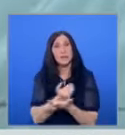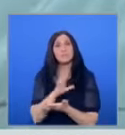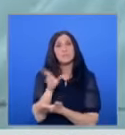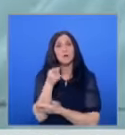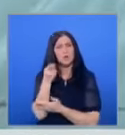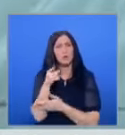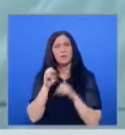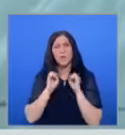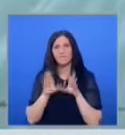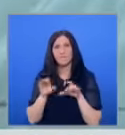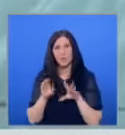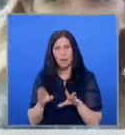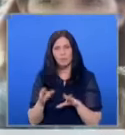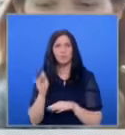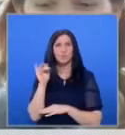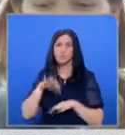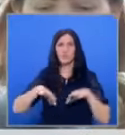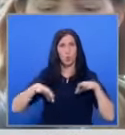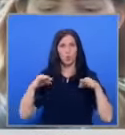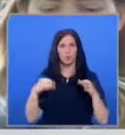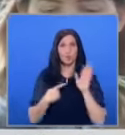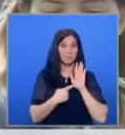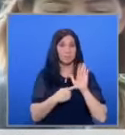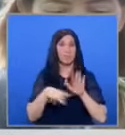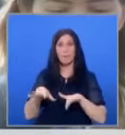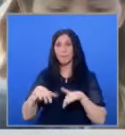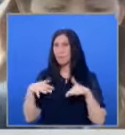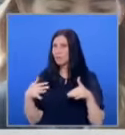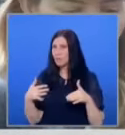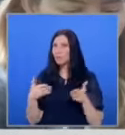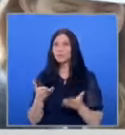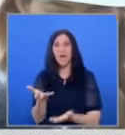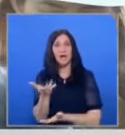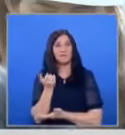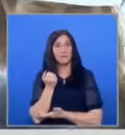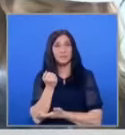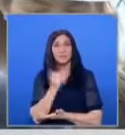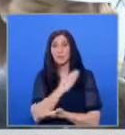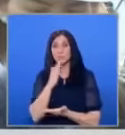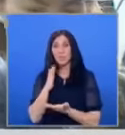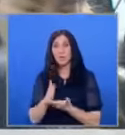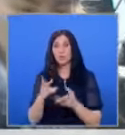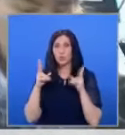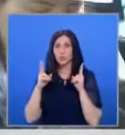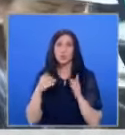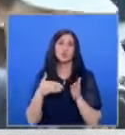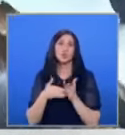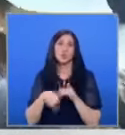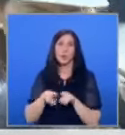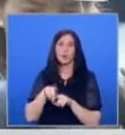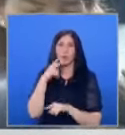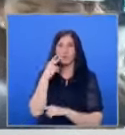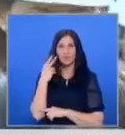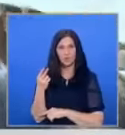цялата информация, ще бъдем готови да я представим на парламента за вземане на финално решение, тъй като, както